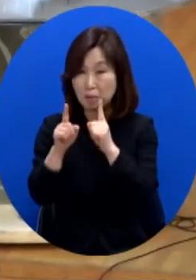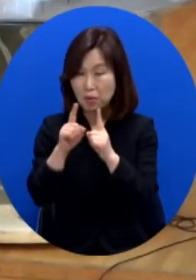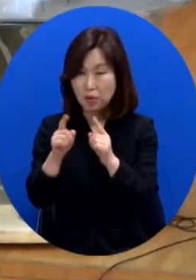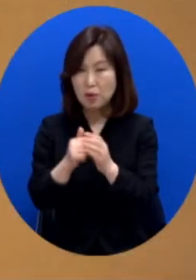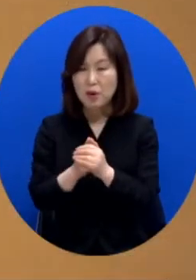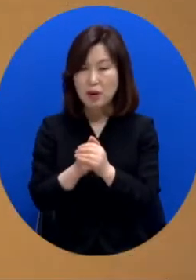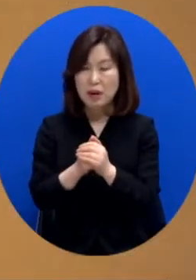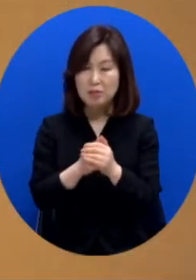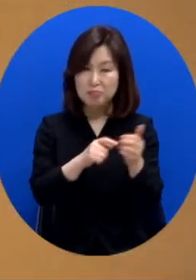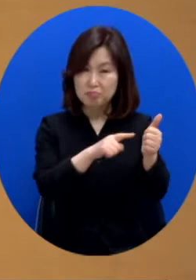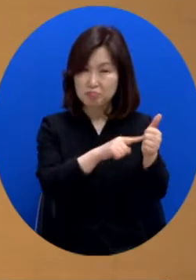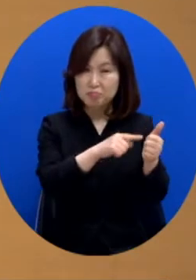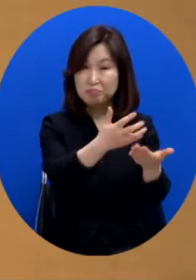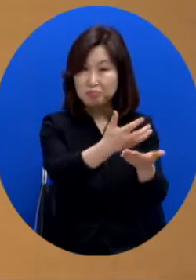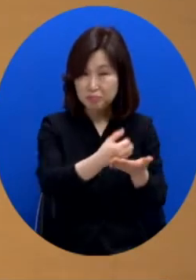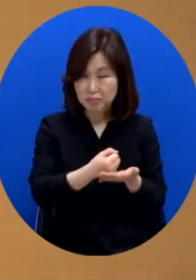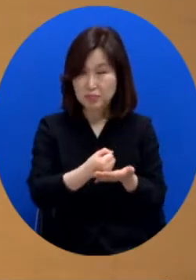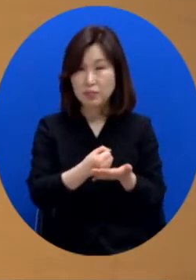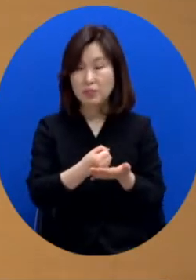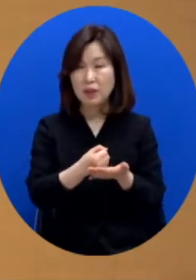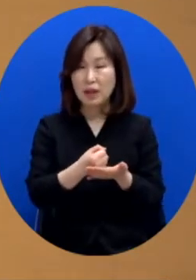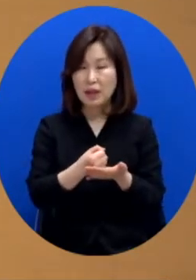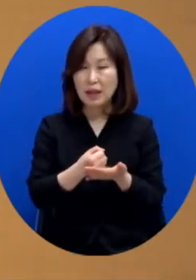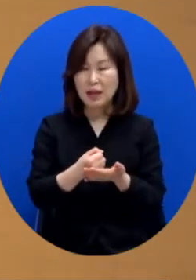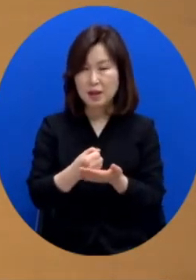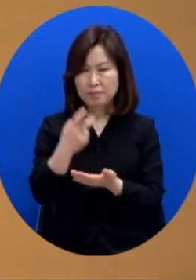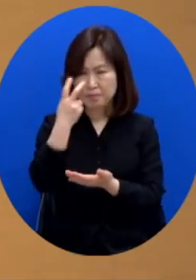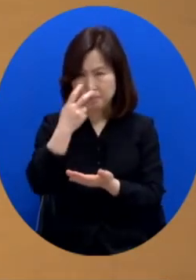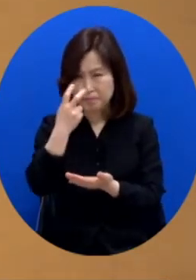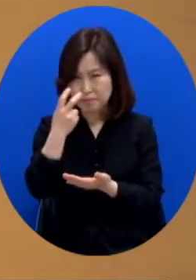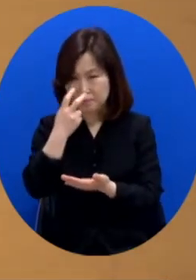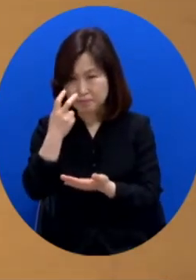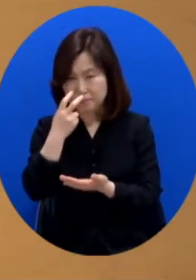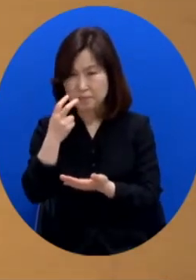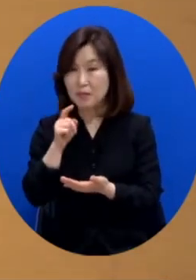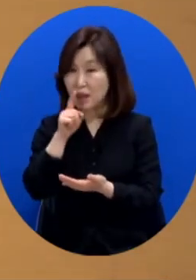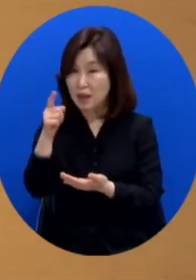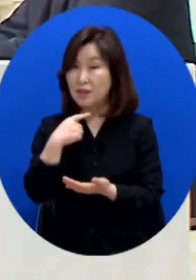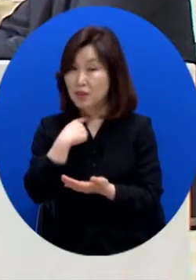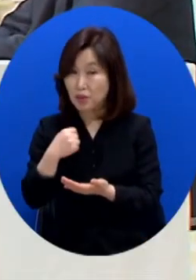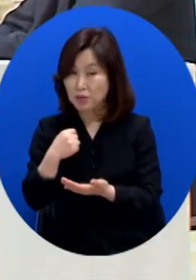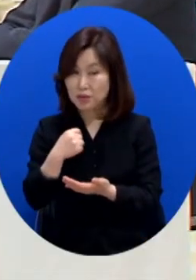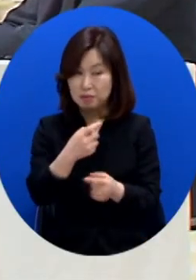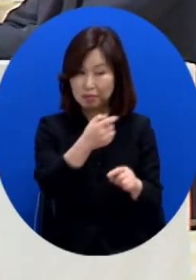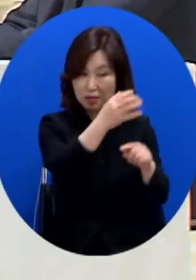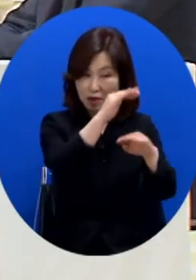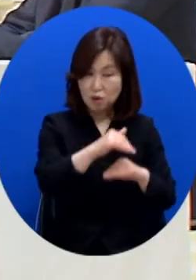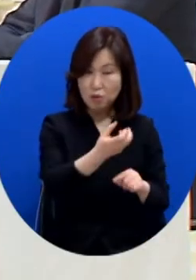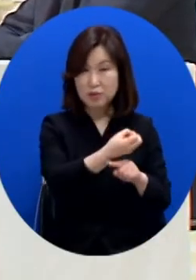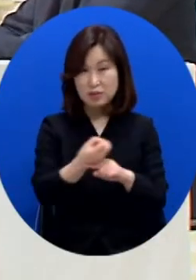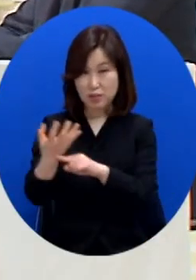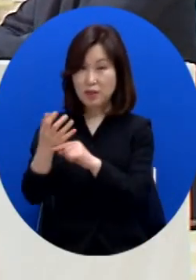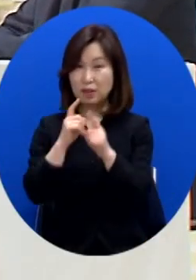대신 측의 의견을 받아들이기로 하고 심의를 요청한 5회에는 대신 총에 의견을 보내기로 했습니다